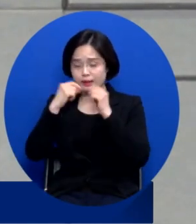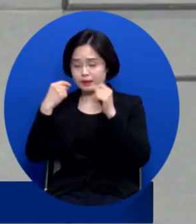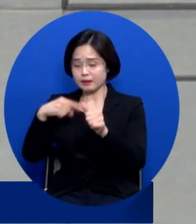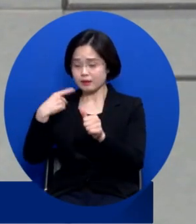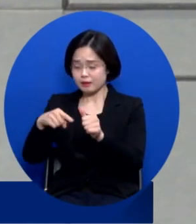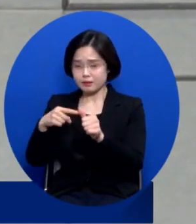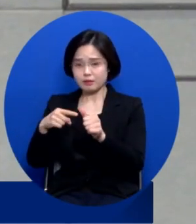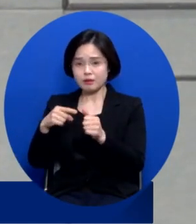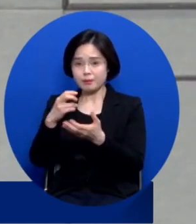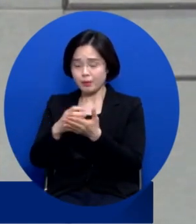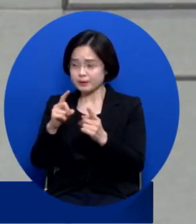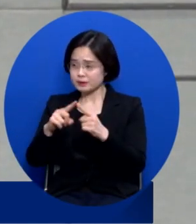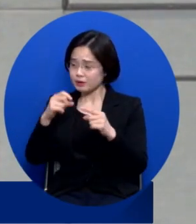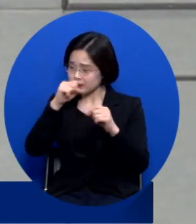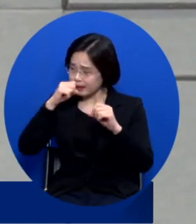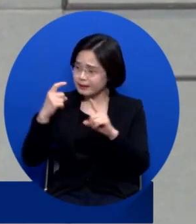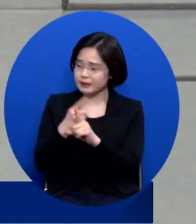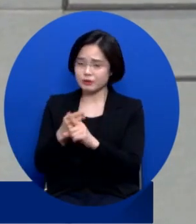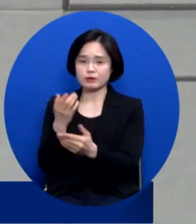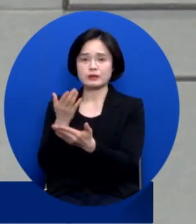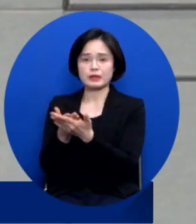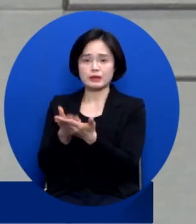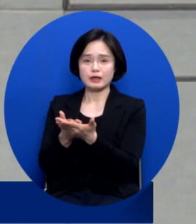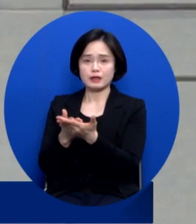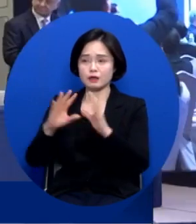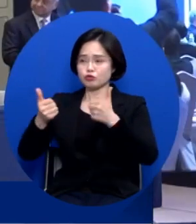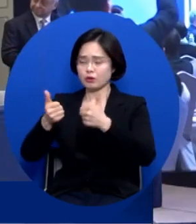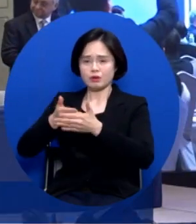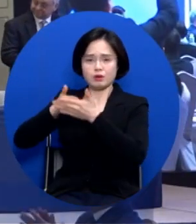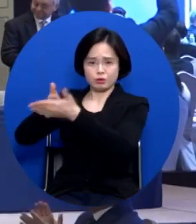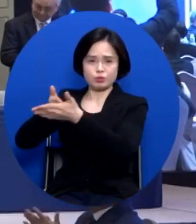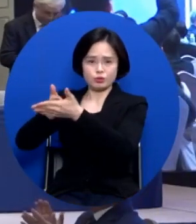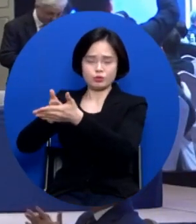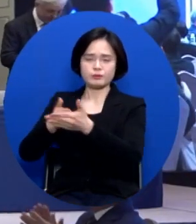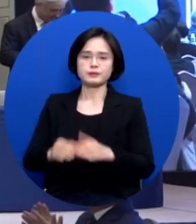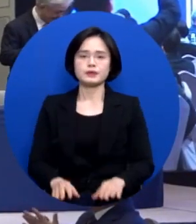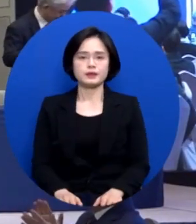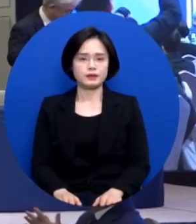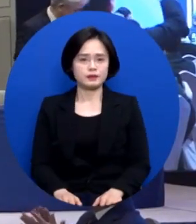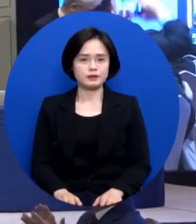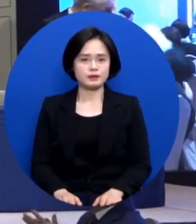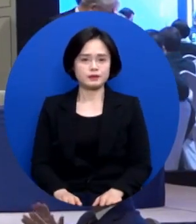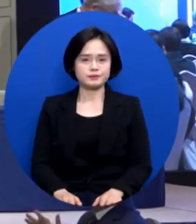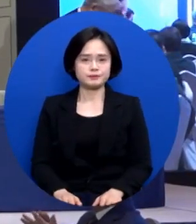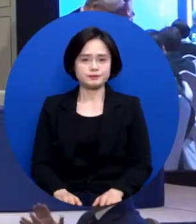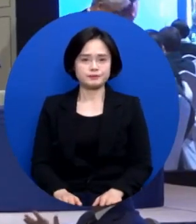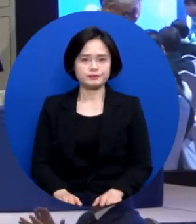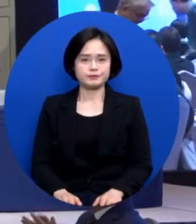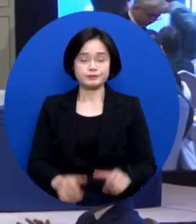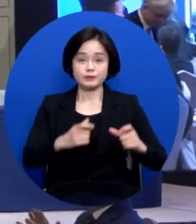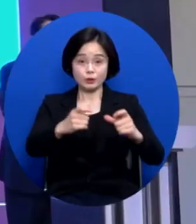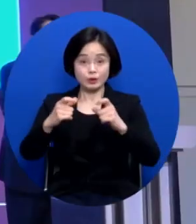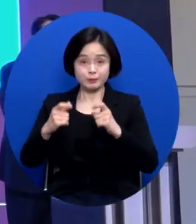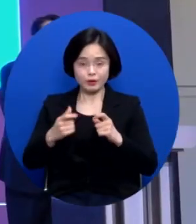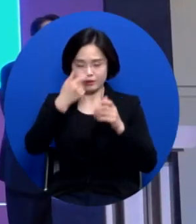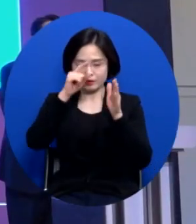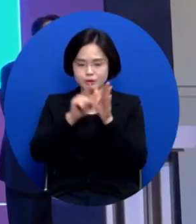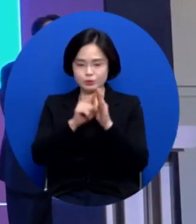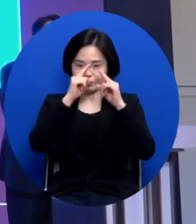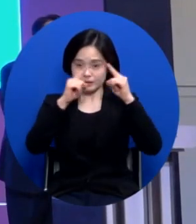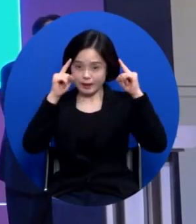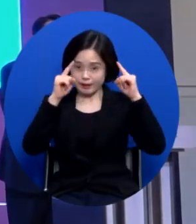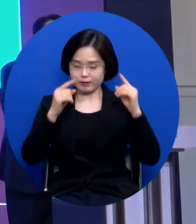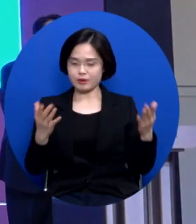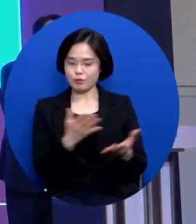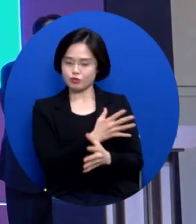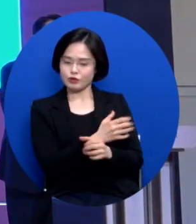헌법재판소와 국회와 정부에 촉구합니다. 이날 사학 미션은 권역별 기독대학과의 업무 협약을